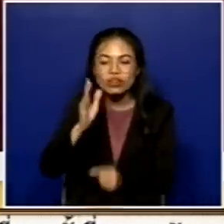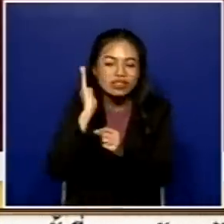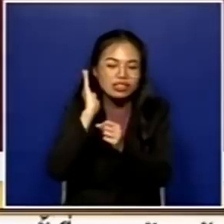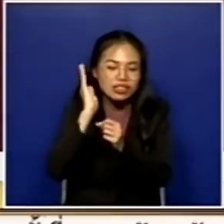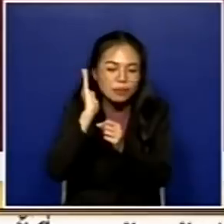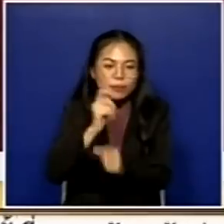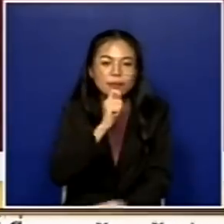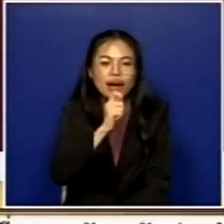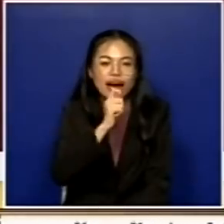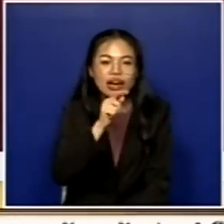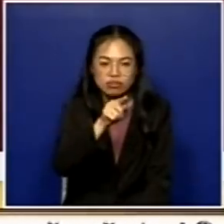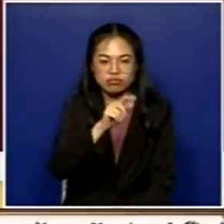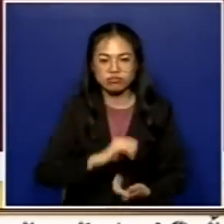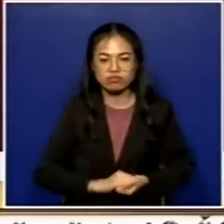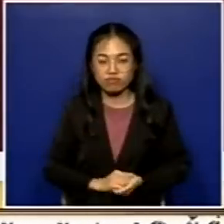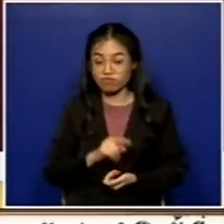ไปครับ